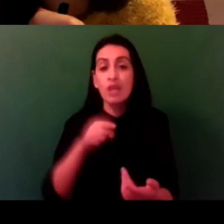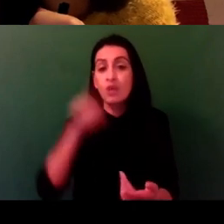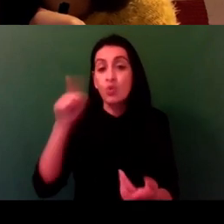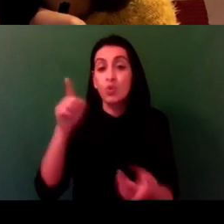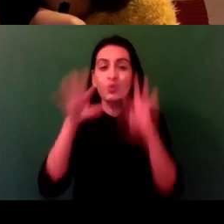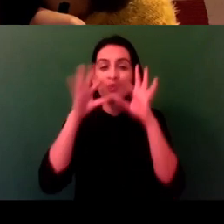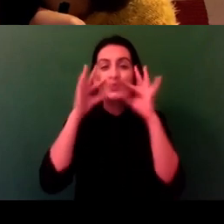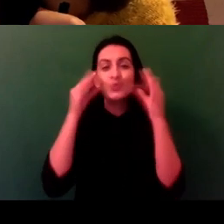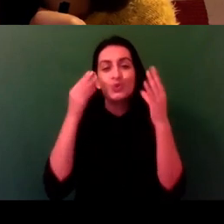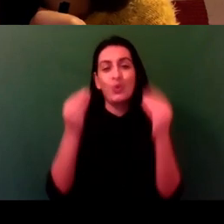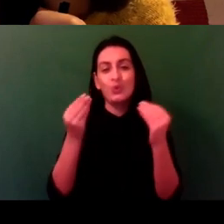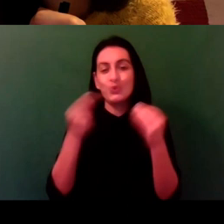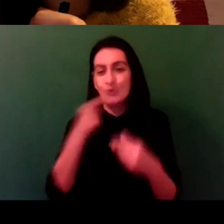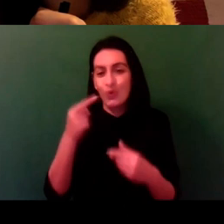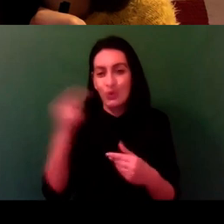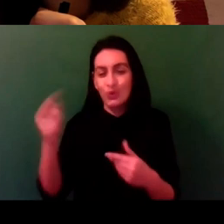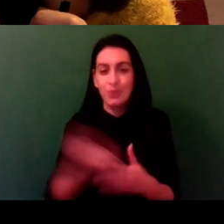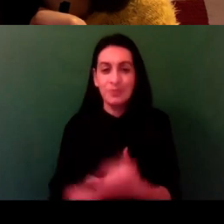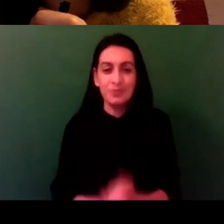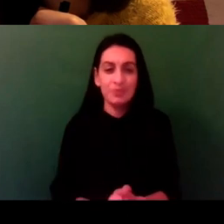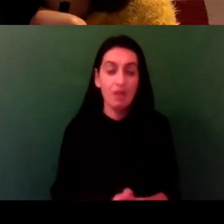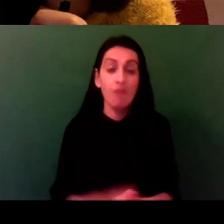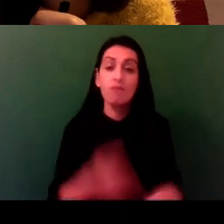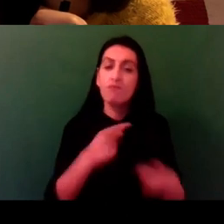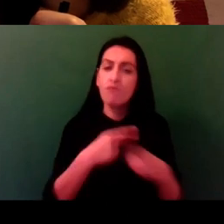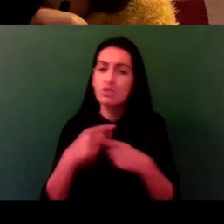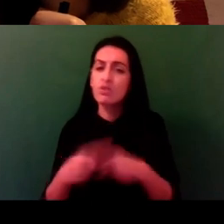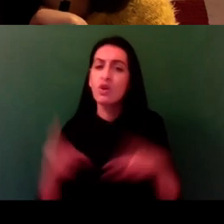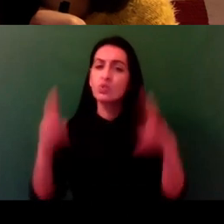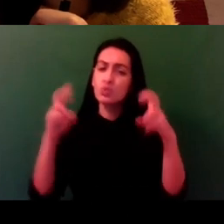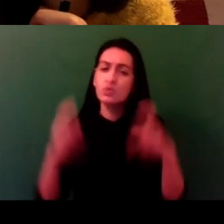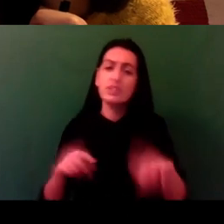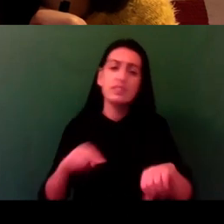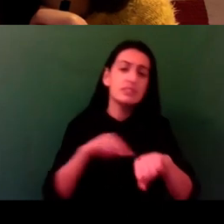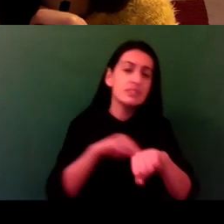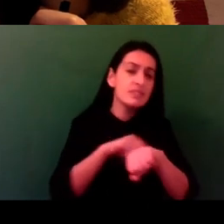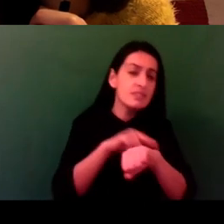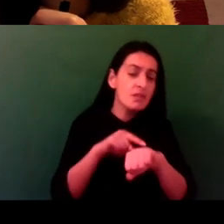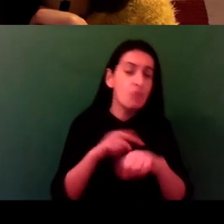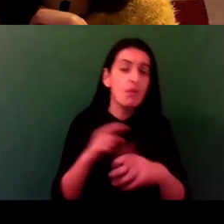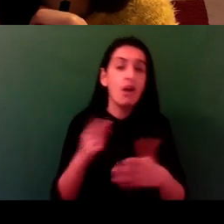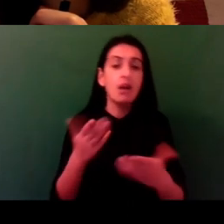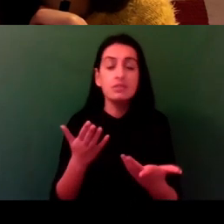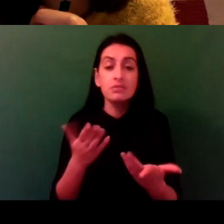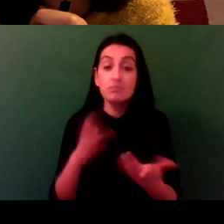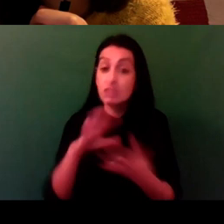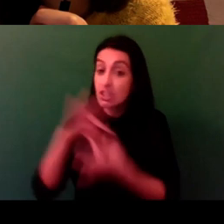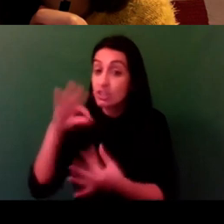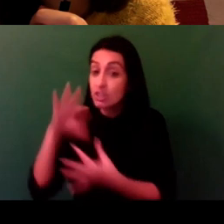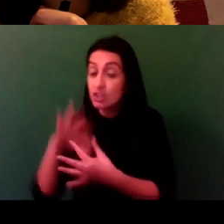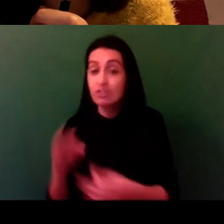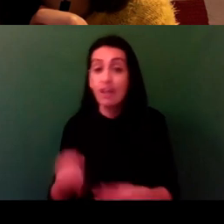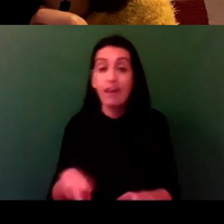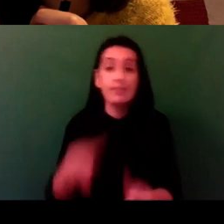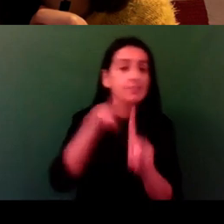çok farklı şey, ölçek dedik, işte zaman baskısı dedik, işte temsiliyet dedik, kim neyi temsil ediyor dedik. Bunun gibi